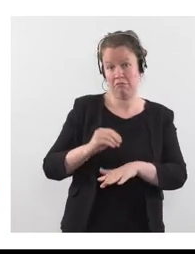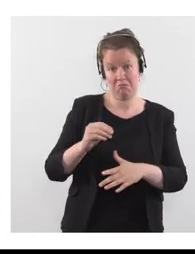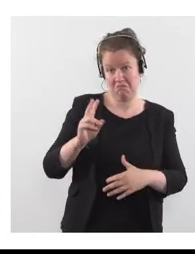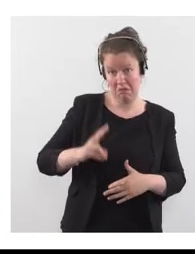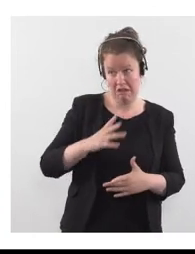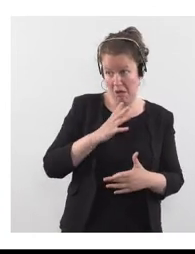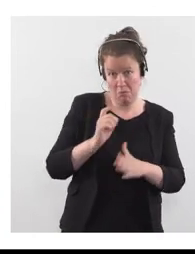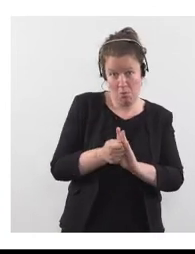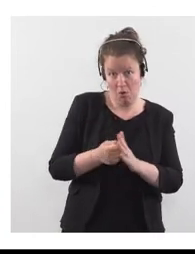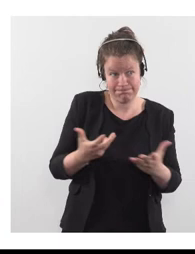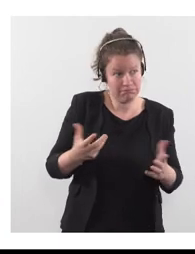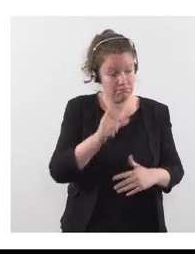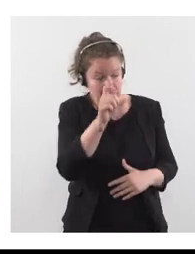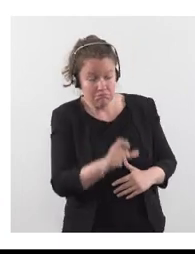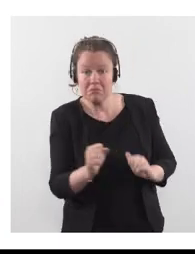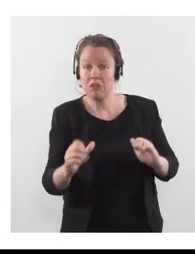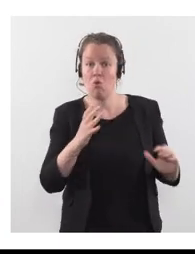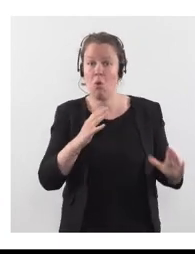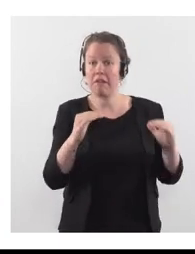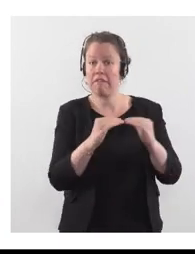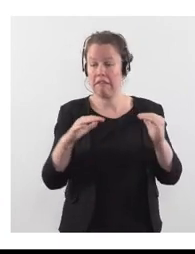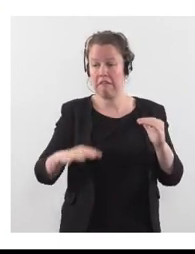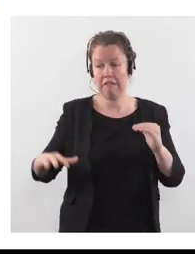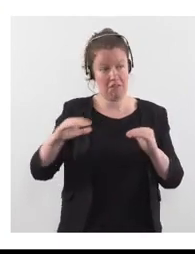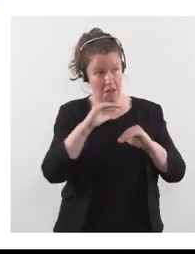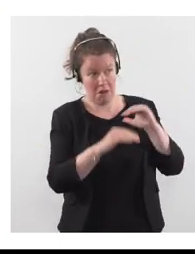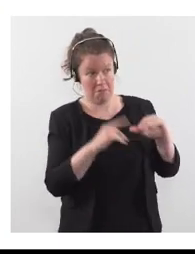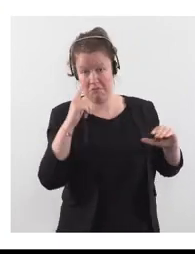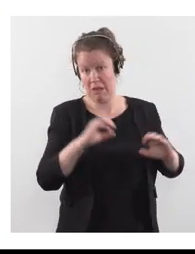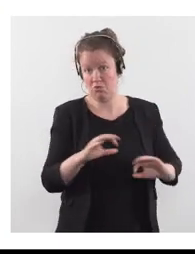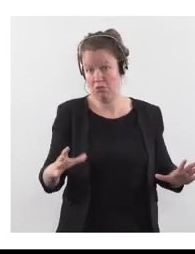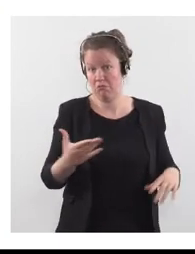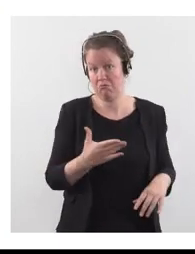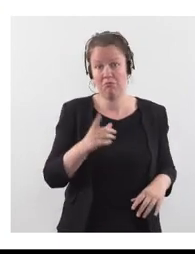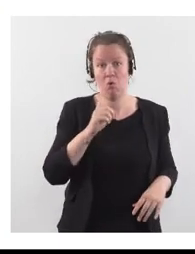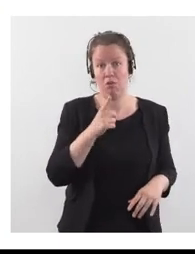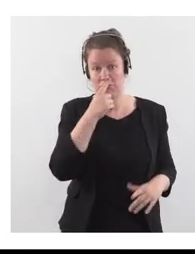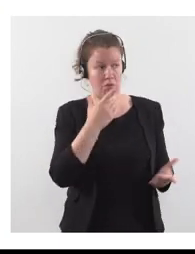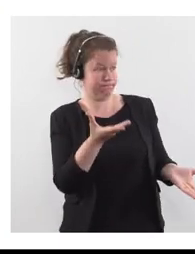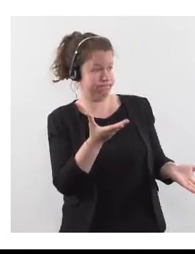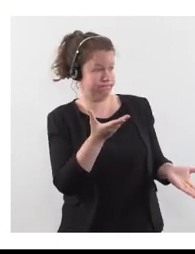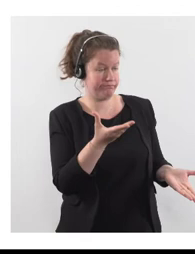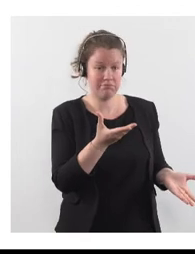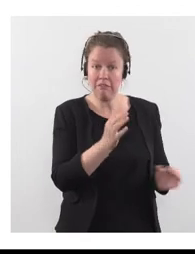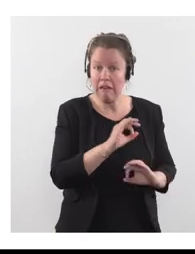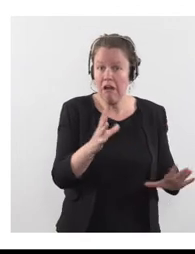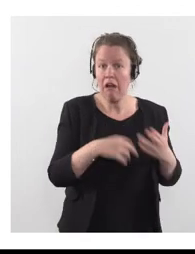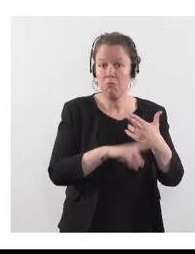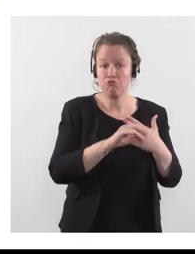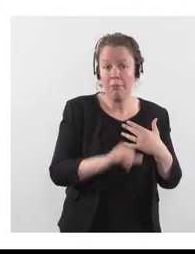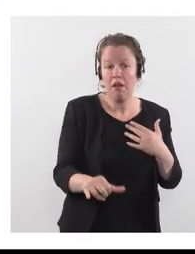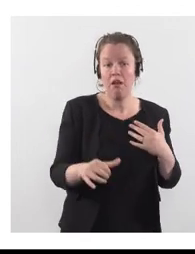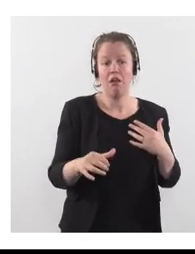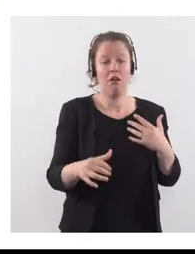médiateur de l'égalité, puisque on nous a dit vous ne faites rien, vous n'avez pas de réponse. Donc nous